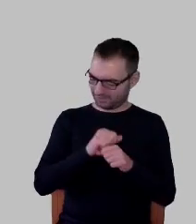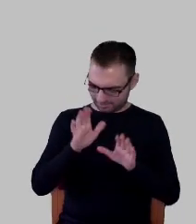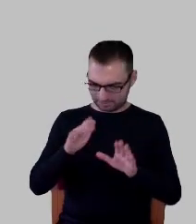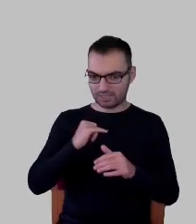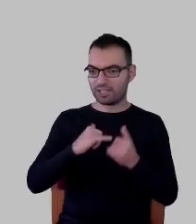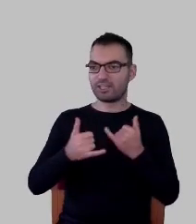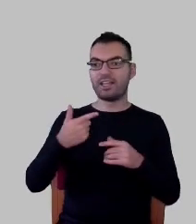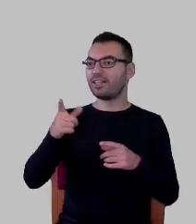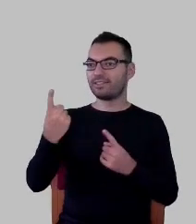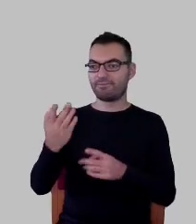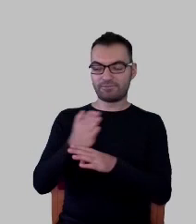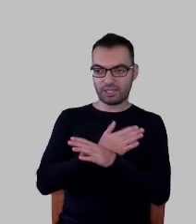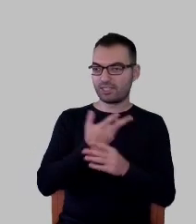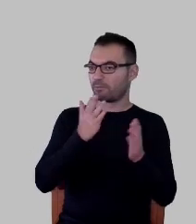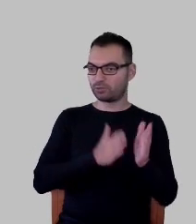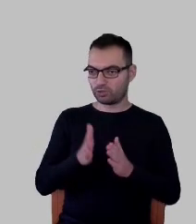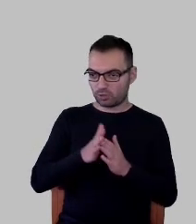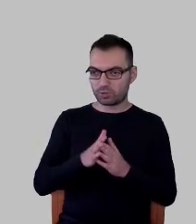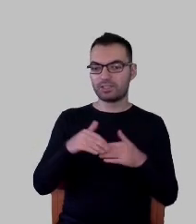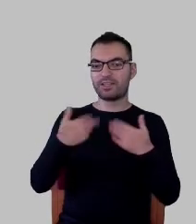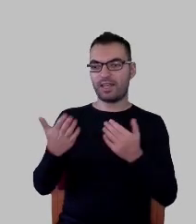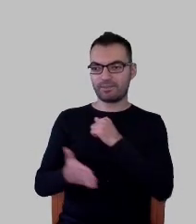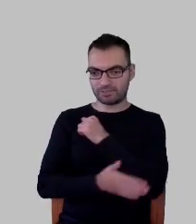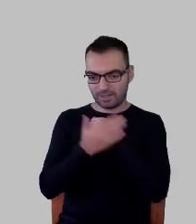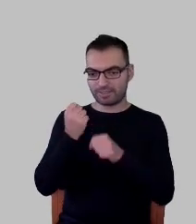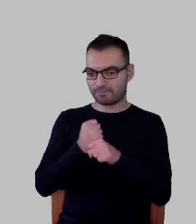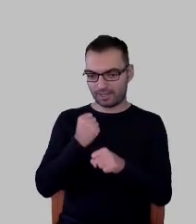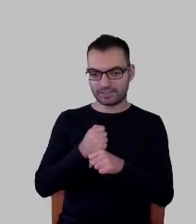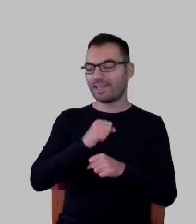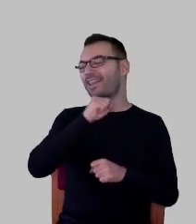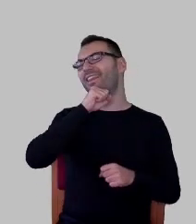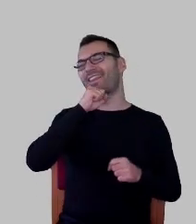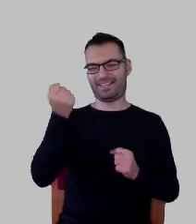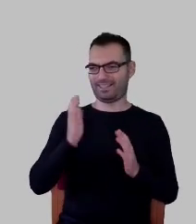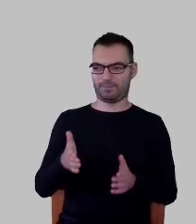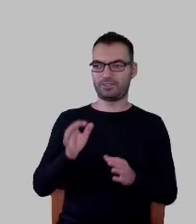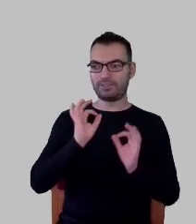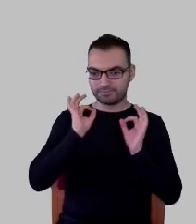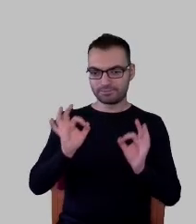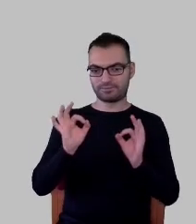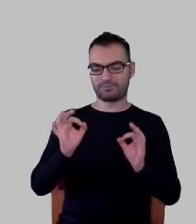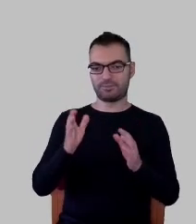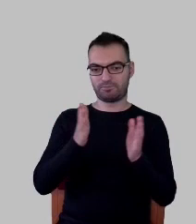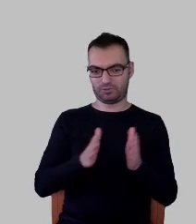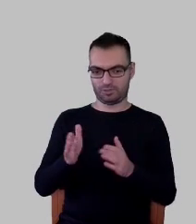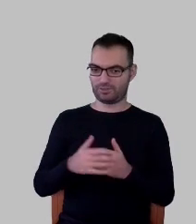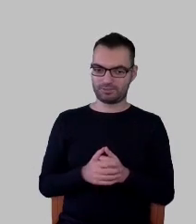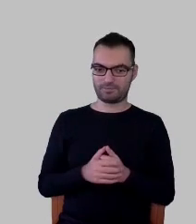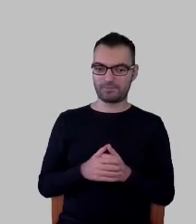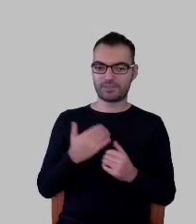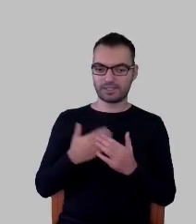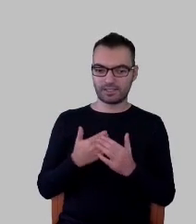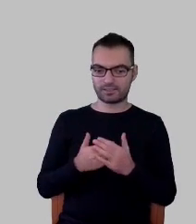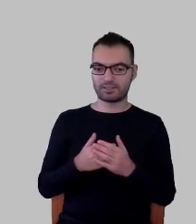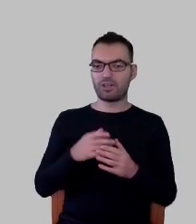wyzwania i nie przygotujecie się do zapewnienia wsparcia pracy z tym dzieckiem, nigdy nie będziecie do tego przygotowani. Dlatego korzystajmy też